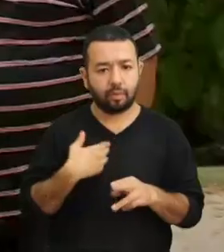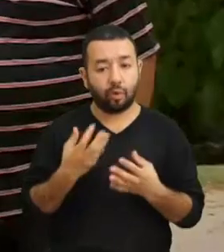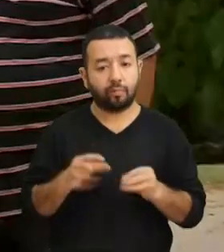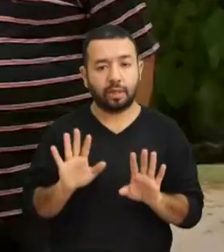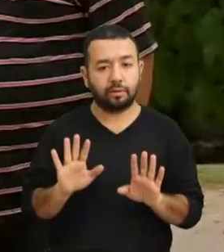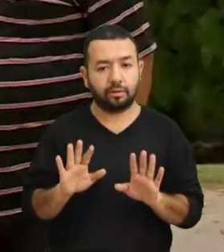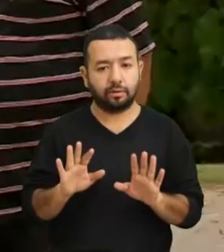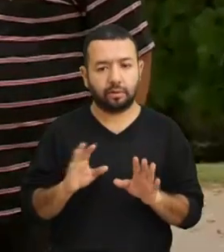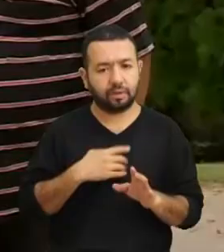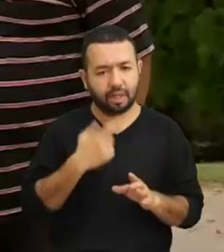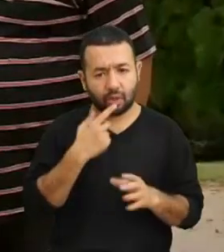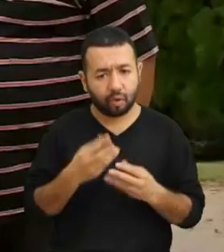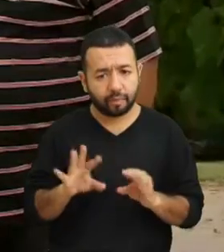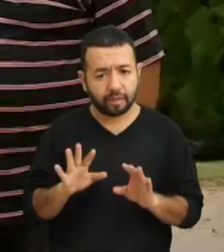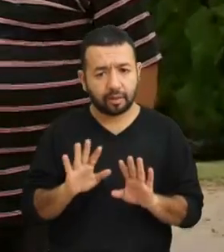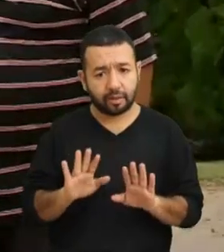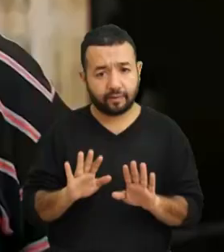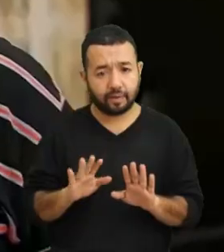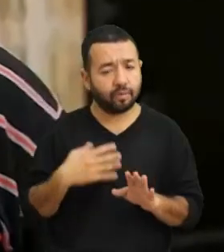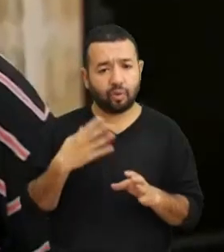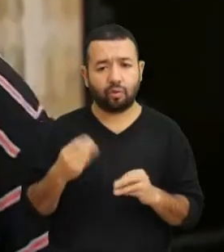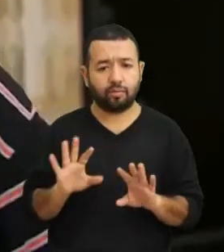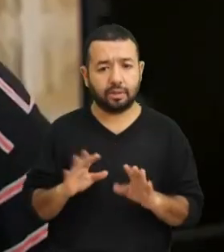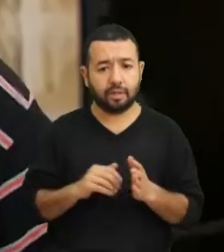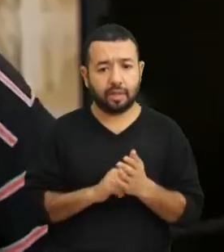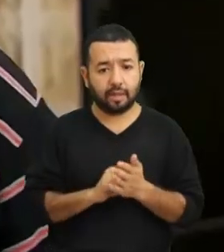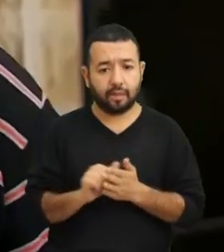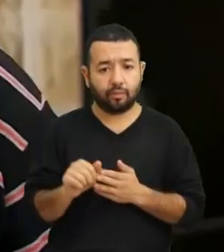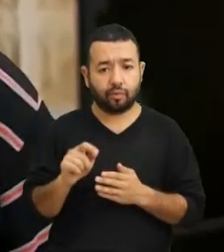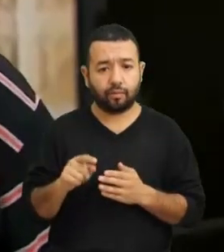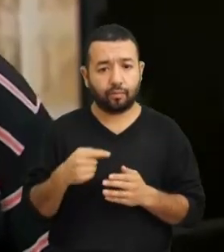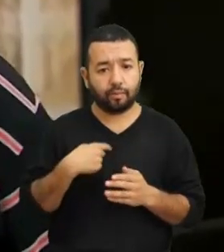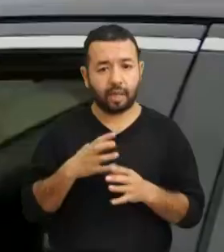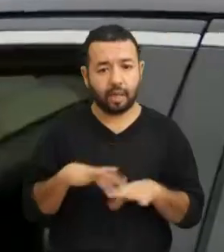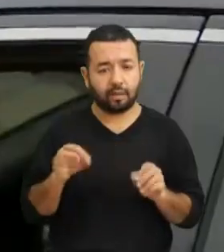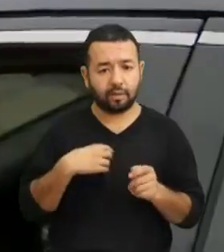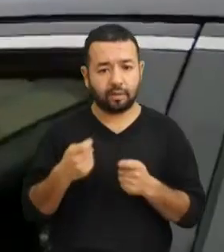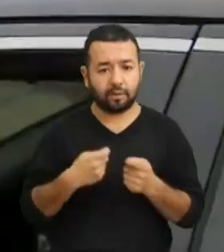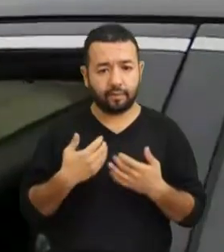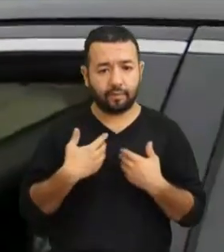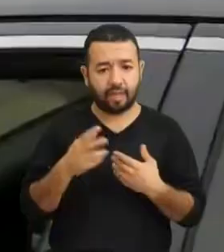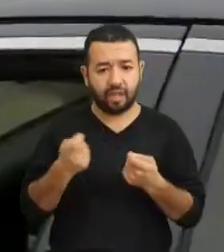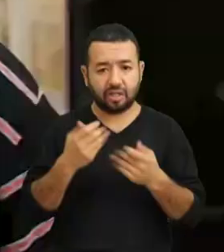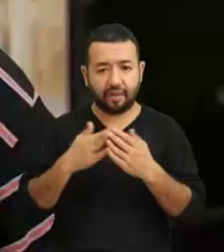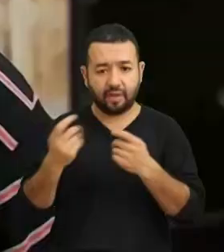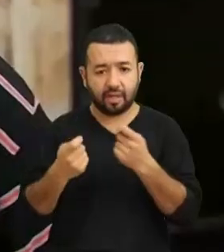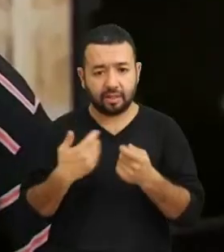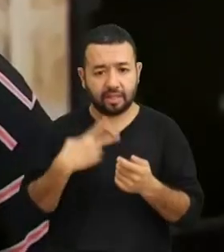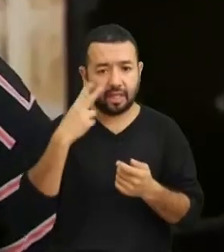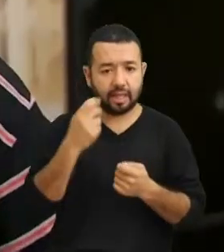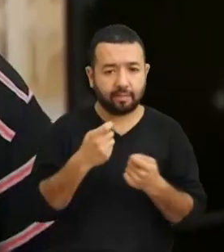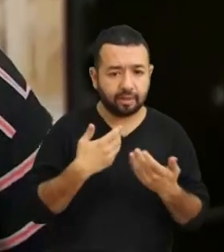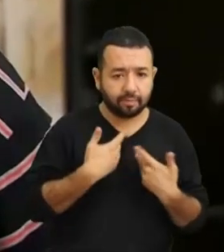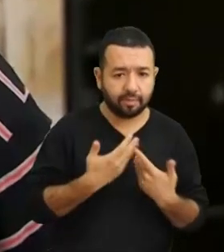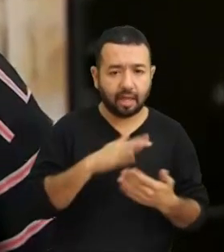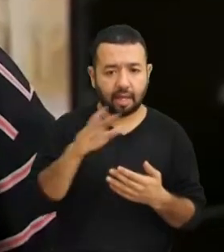Olmaz. Ne demek olmaz? Efendim şundan dolayı olmaz. Bütün bu filan işleri bana bakıyor efendim ya. Yani ağrı temizle Şükrü.